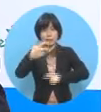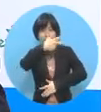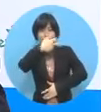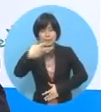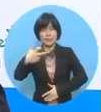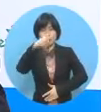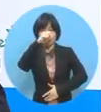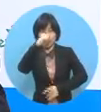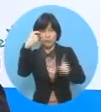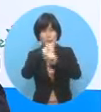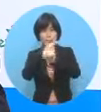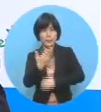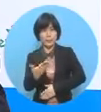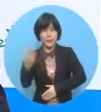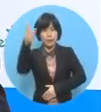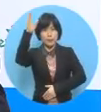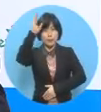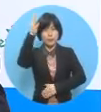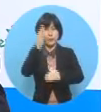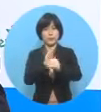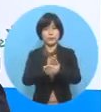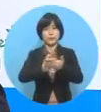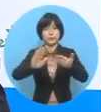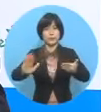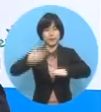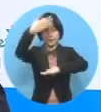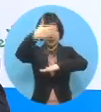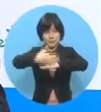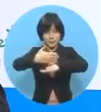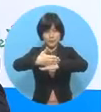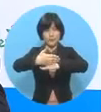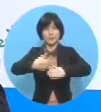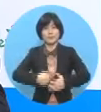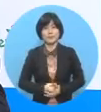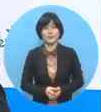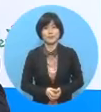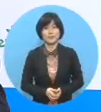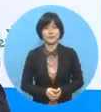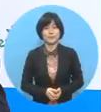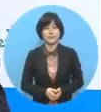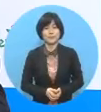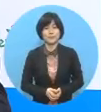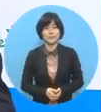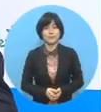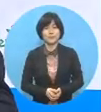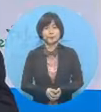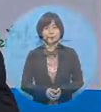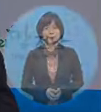대외적으로는 지역의 미지가 크게 고양될 것으로 기대합니다. 감사합니다.